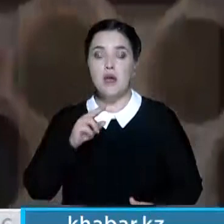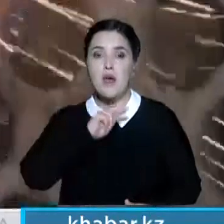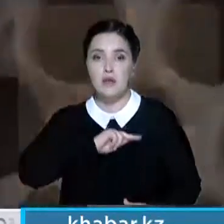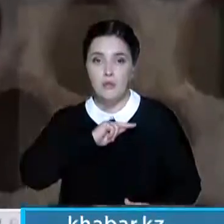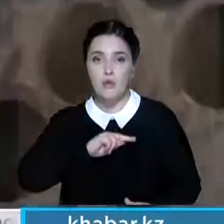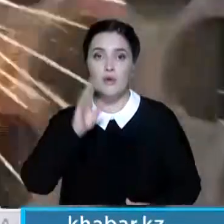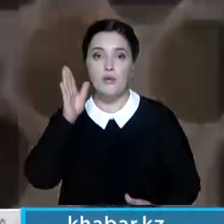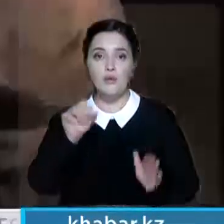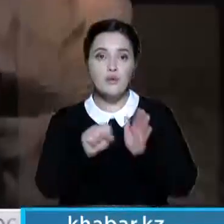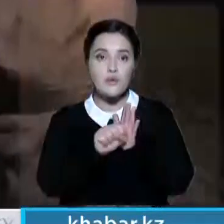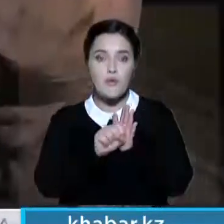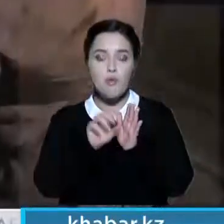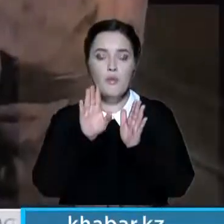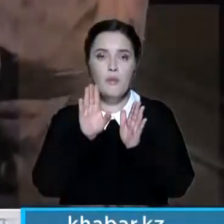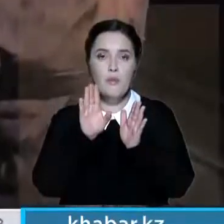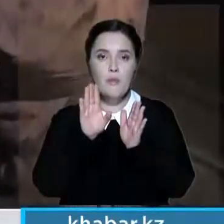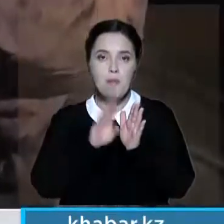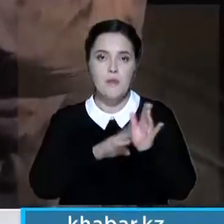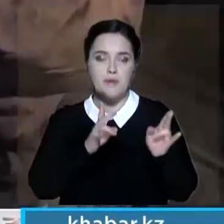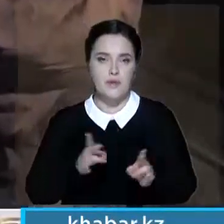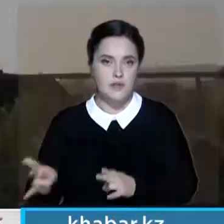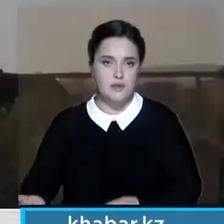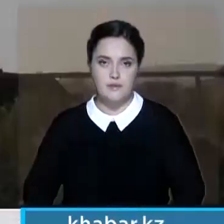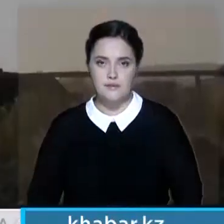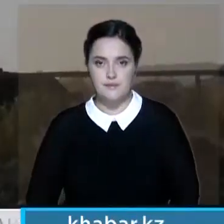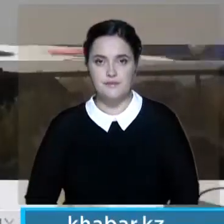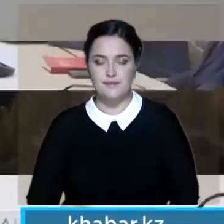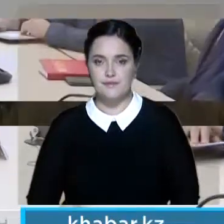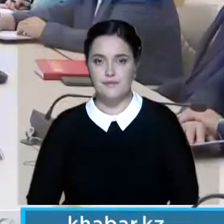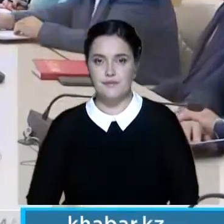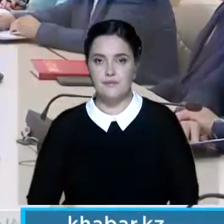теплосети отработать грядущую зиму без происшествий?